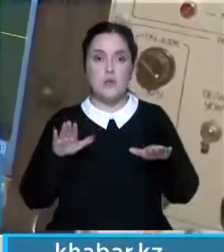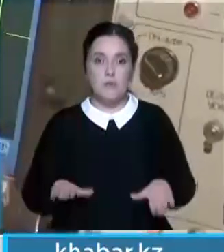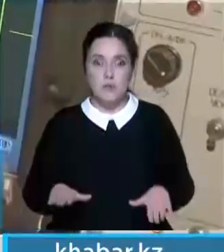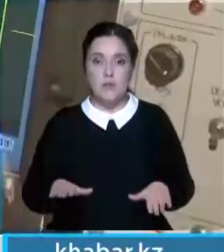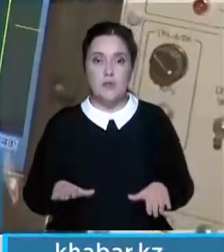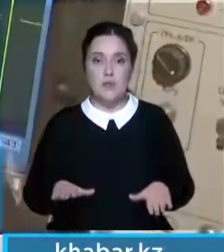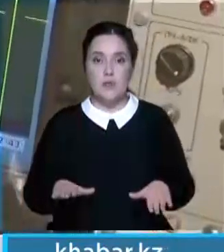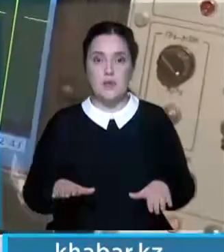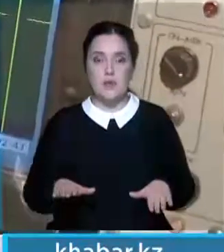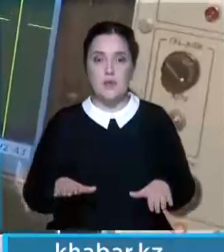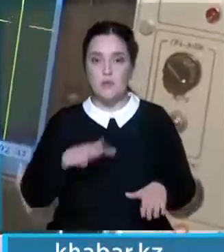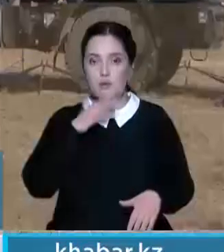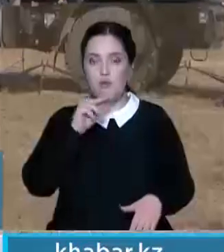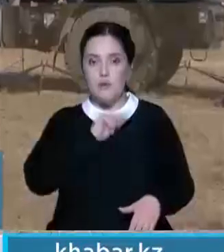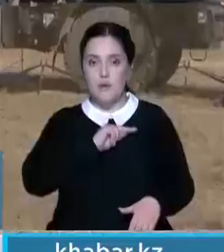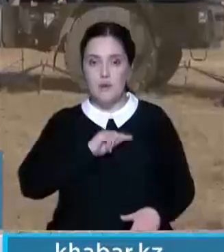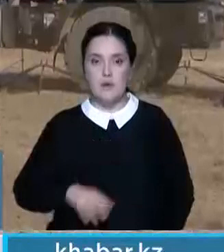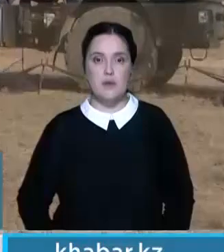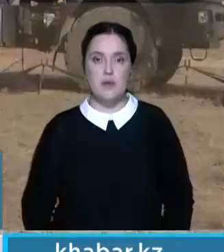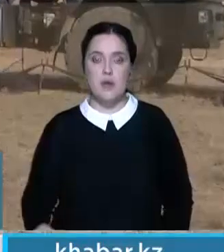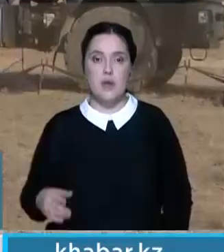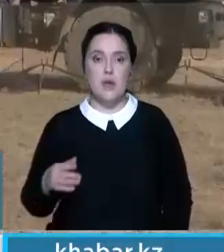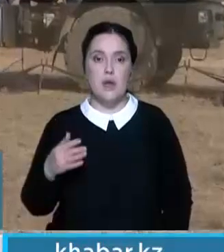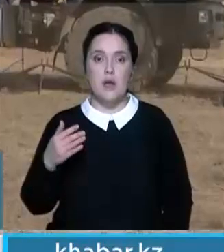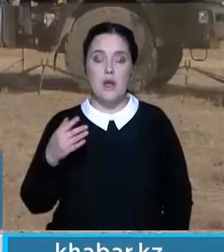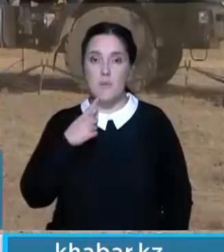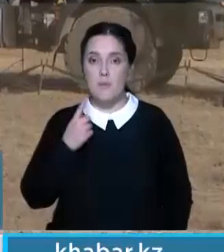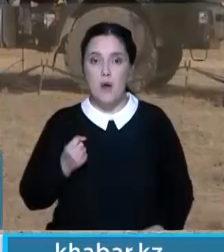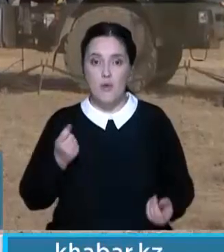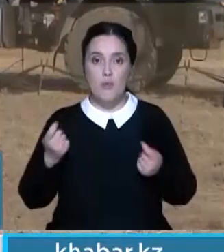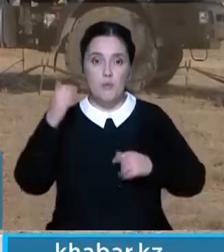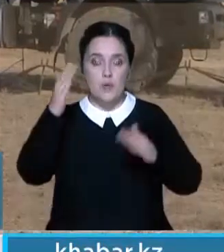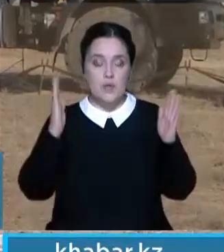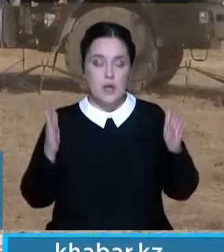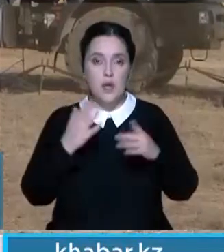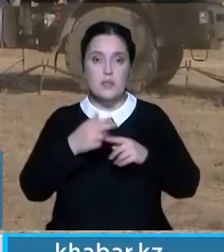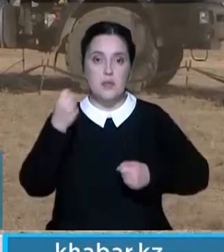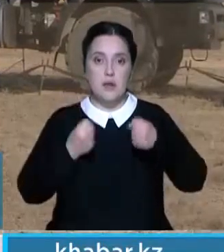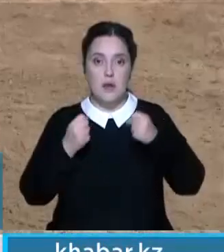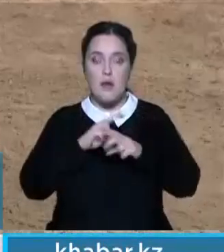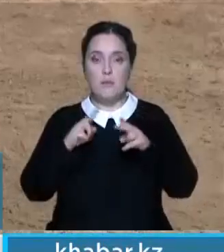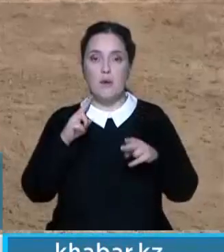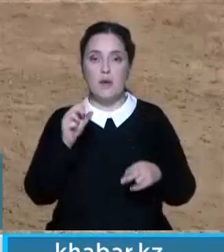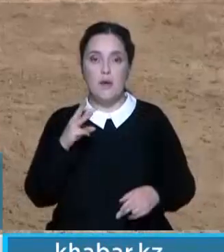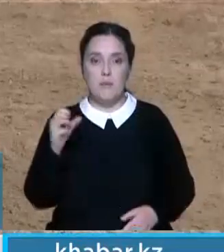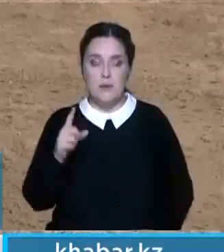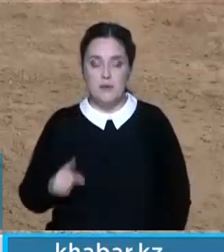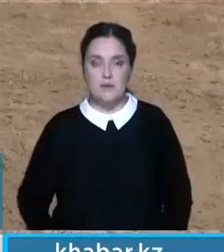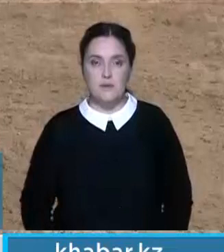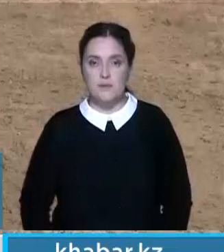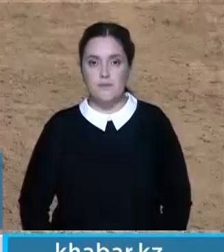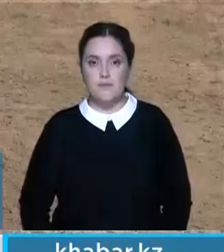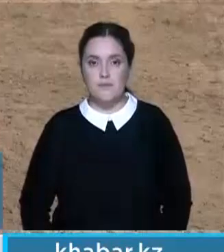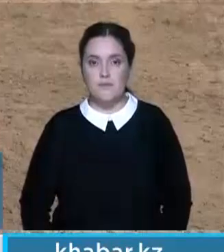оснащены многофункциональными мониторами. Сама кабина боевого управления смонтирована на шасси автомобиля КАМАЗ. Все заявленные